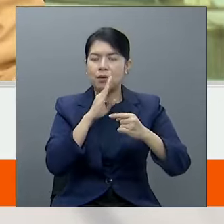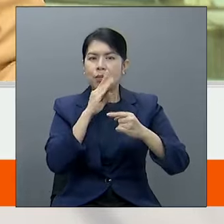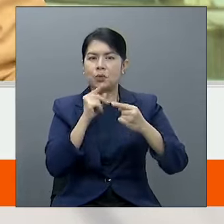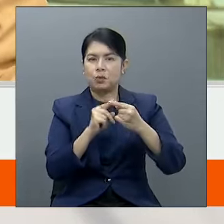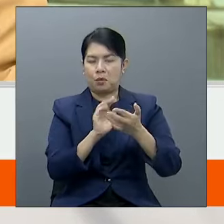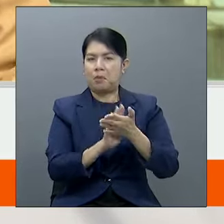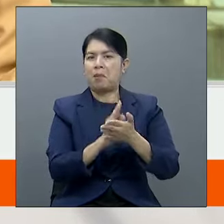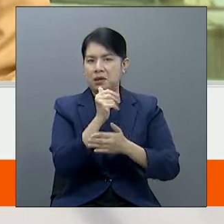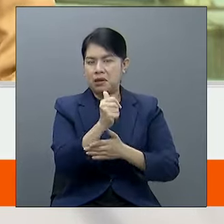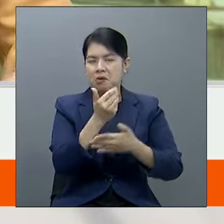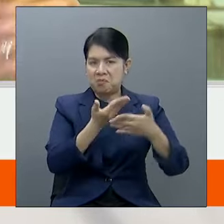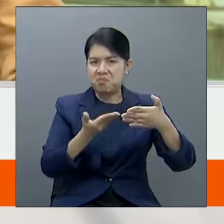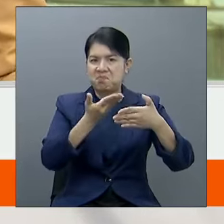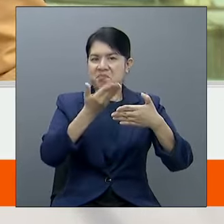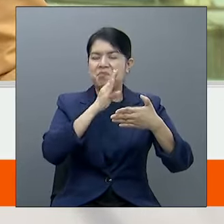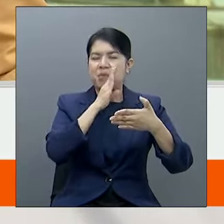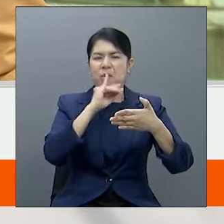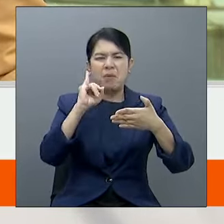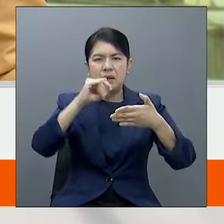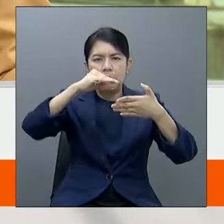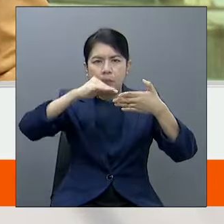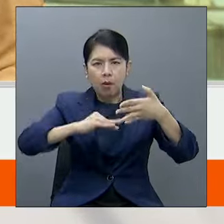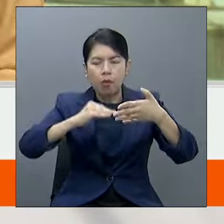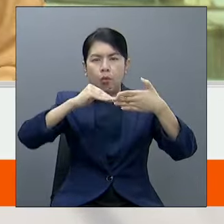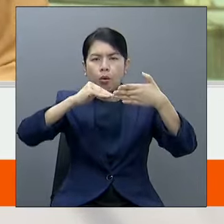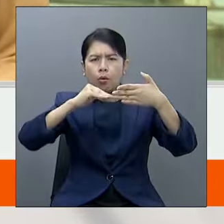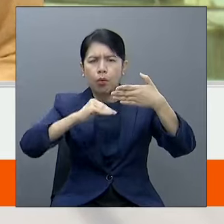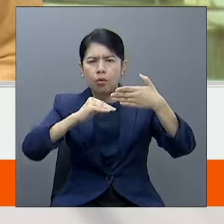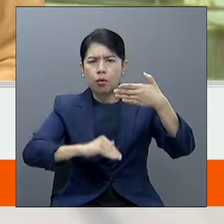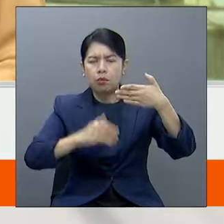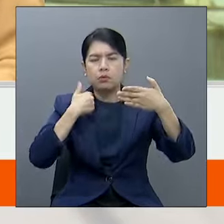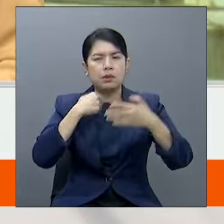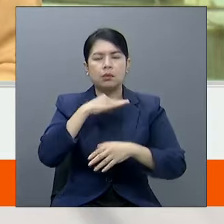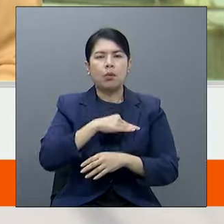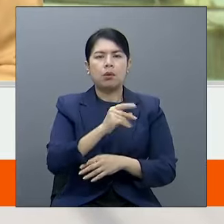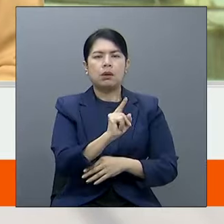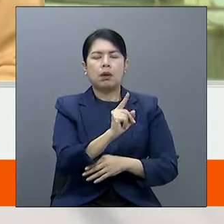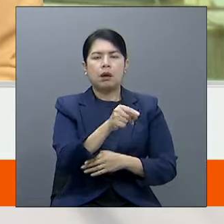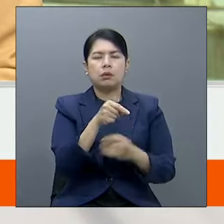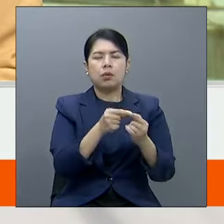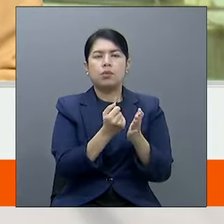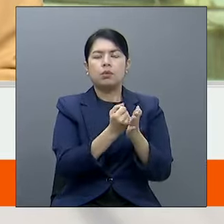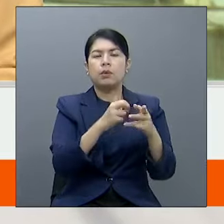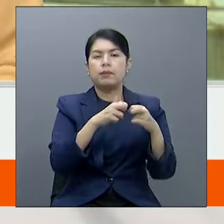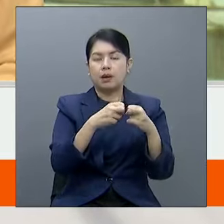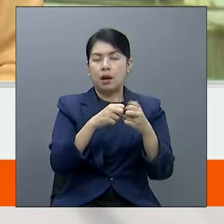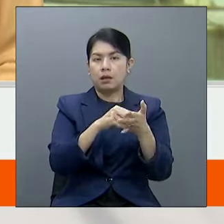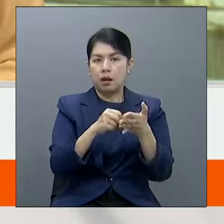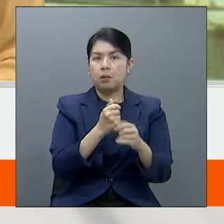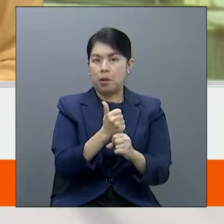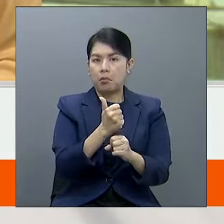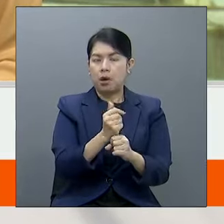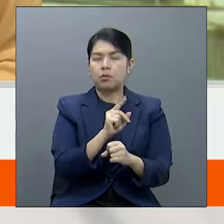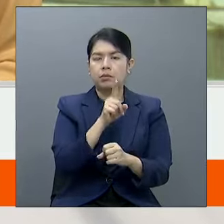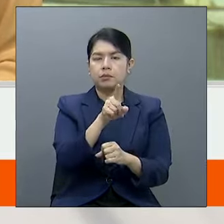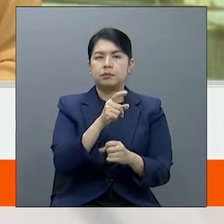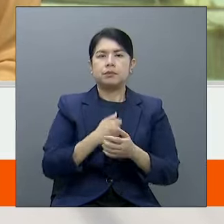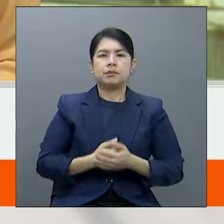ทบกับโครงการในอนาคตที่ตัวเองจะเข้าร่วมการประมูลอาจารย์มองว่ามันจะเป็นแนวทางในการที่จะแก้ไขปัญหาในระยะยาวได้หรือเปล่า